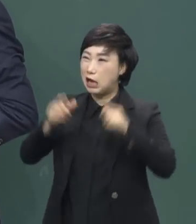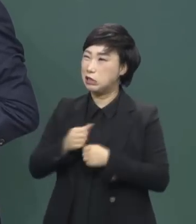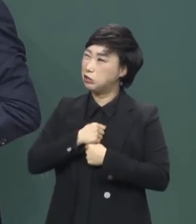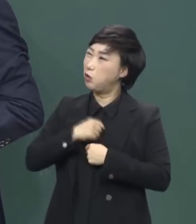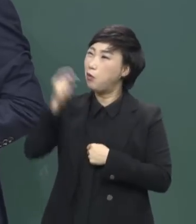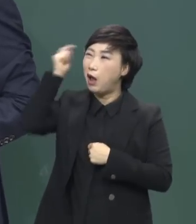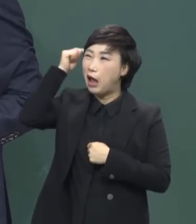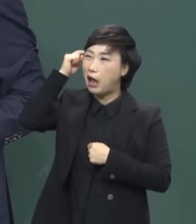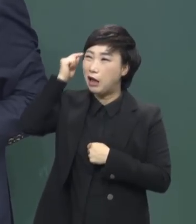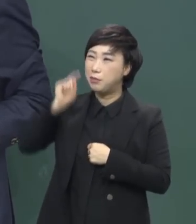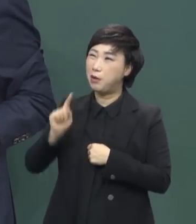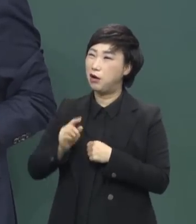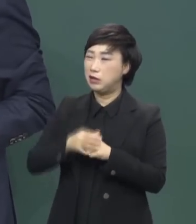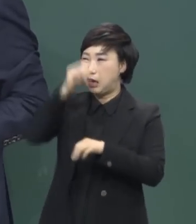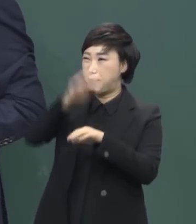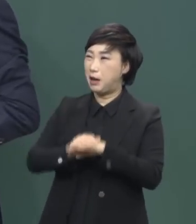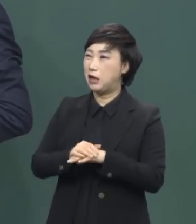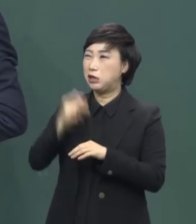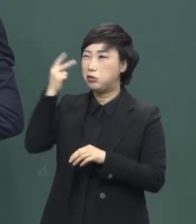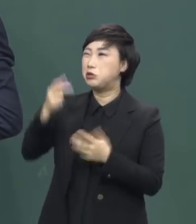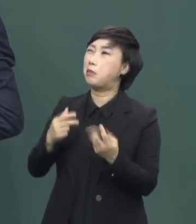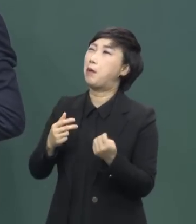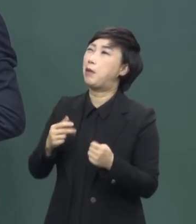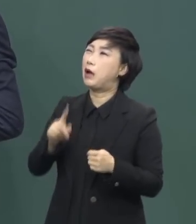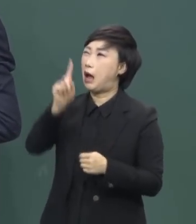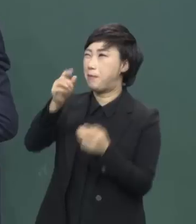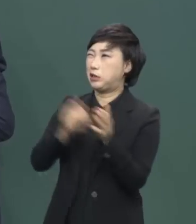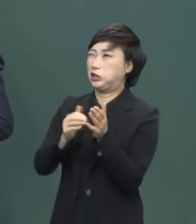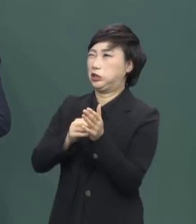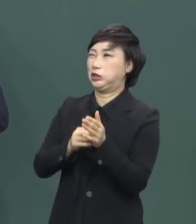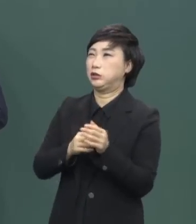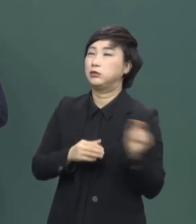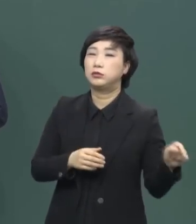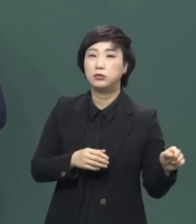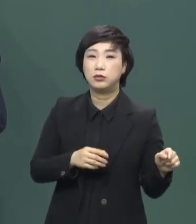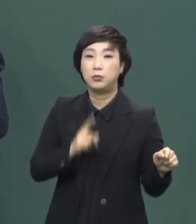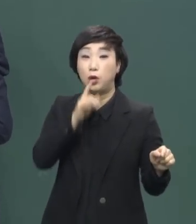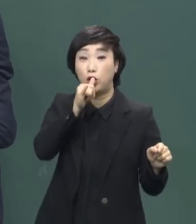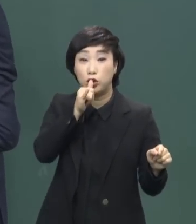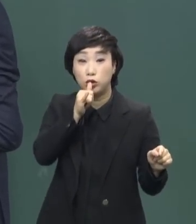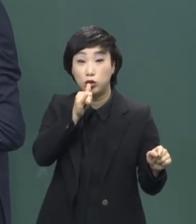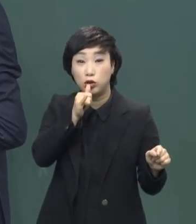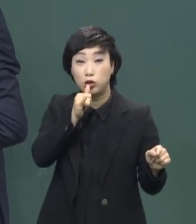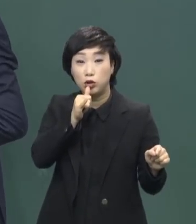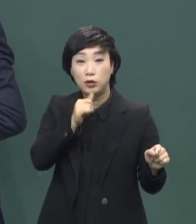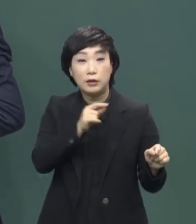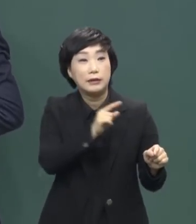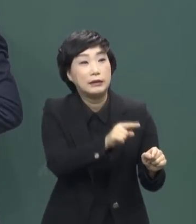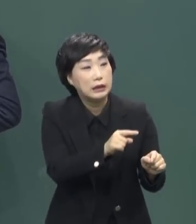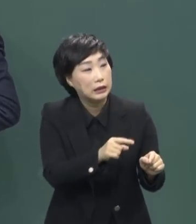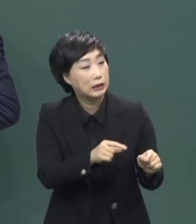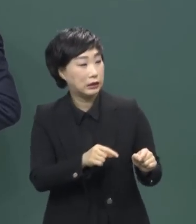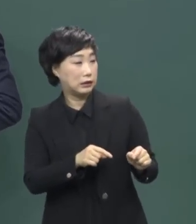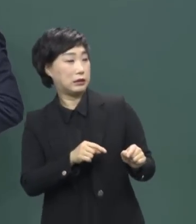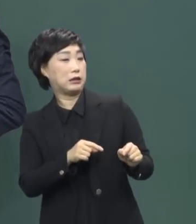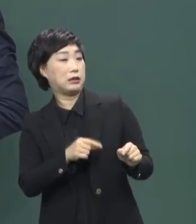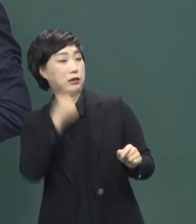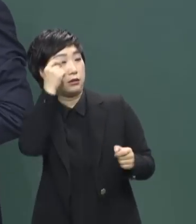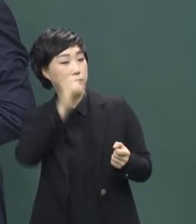성수해야 되나, 뭐 예배를 일주일에 몇 번 되나, 한 번만 드리면 되지. 얼마나 이 사람이 불쌍한